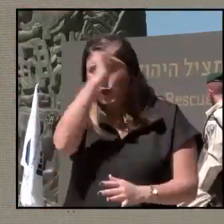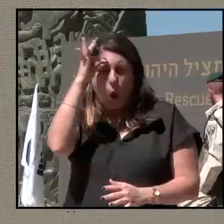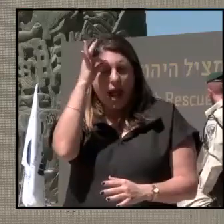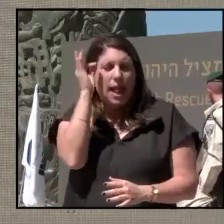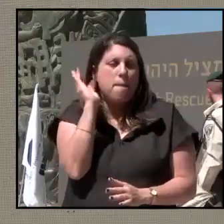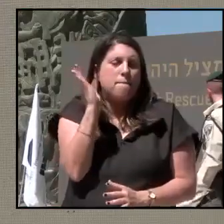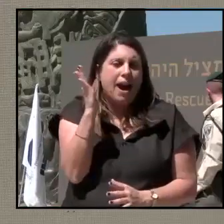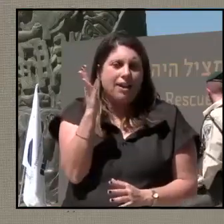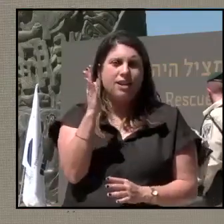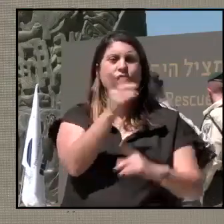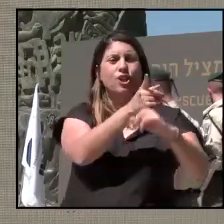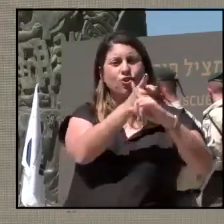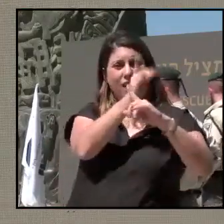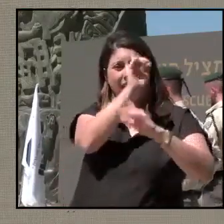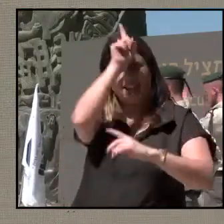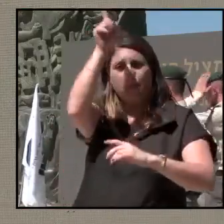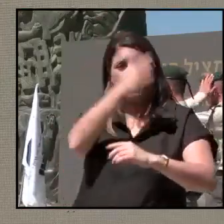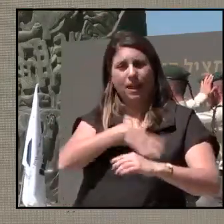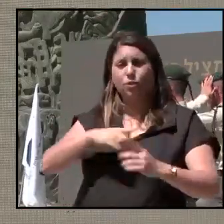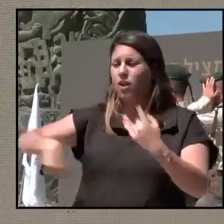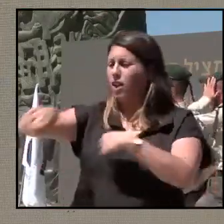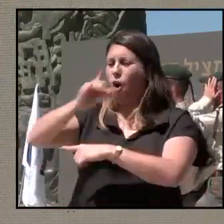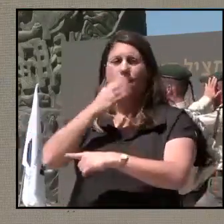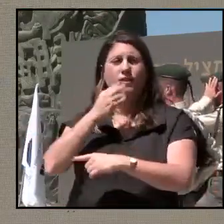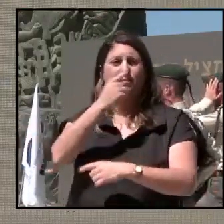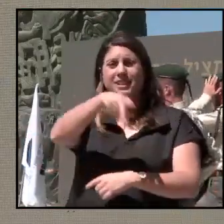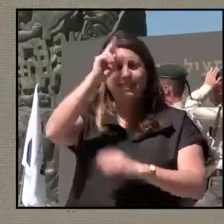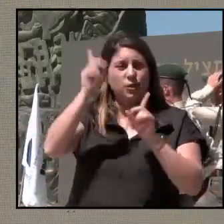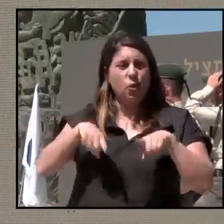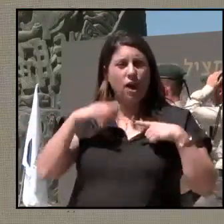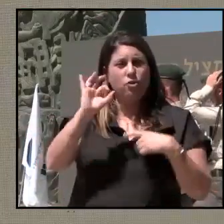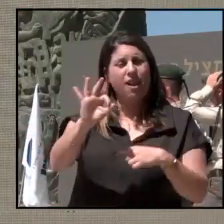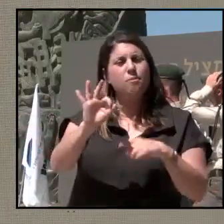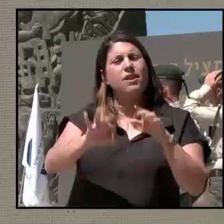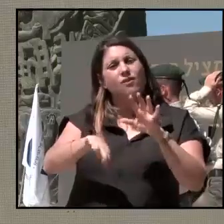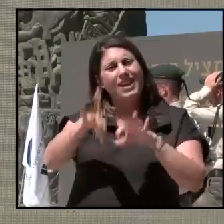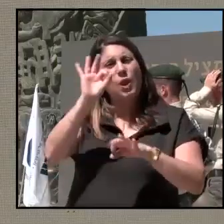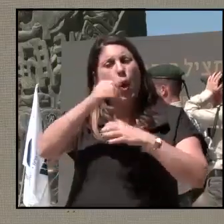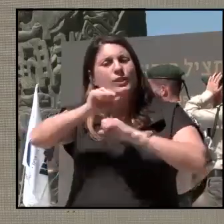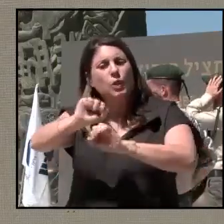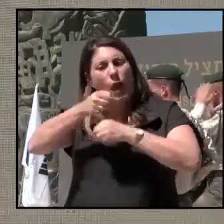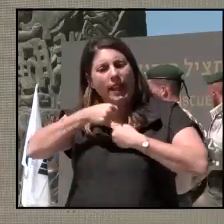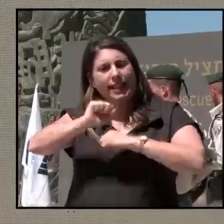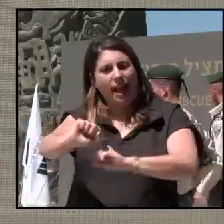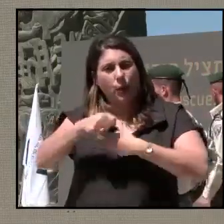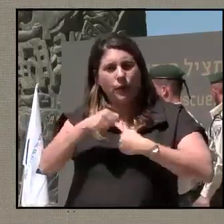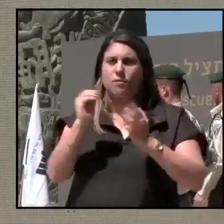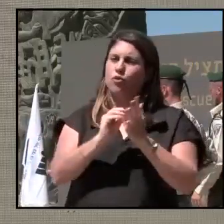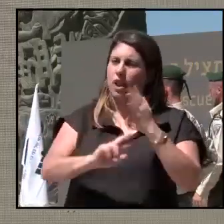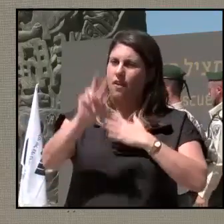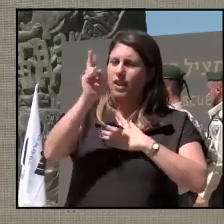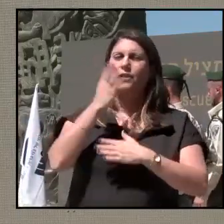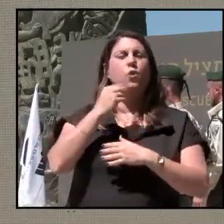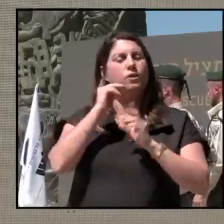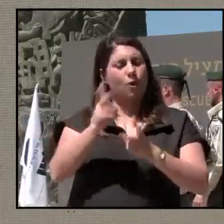הגרמנים ושלוחיהם לכל יהודי באשר הוא. הם סיכנו את חייהם וגילו סולידריות למופת, כדי להבטיח שיהודים